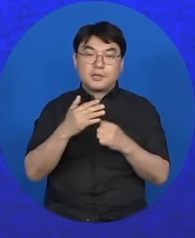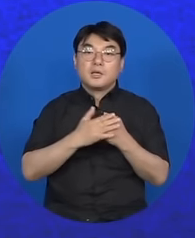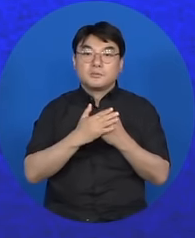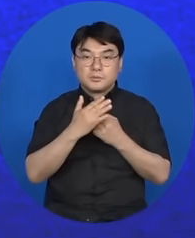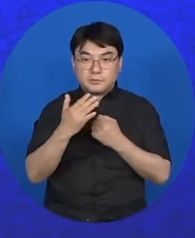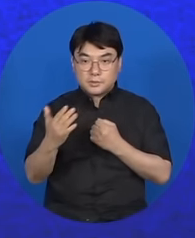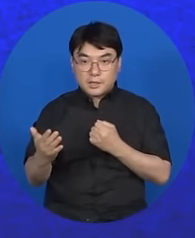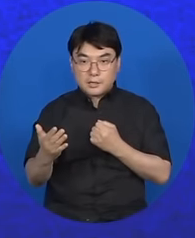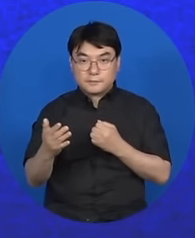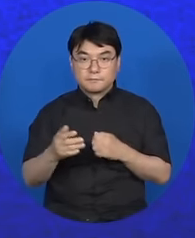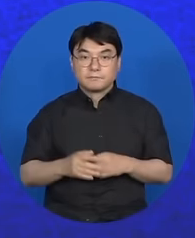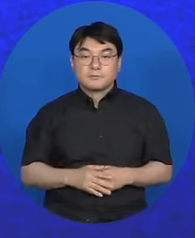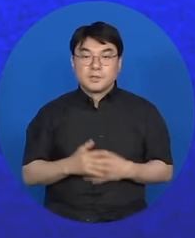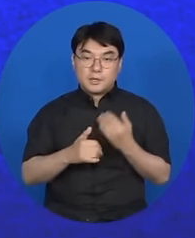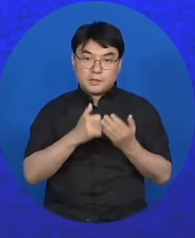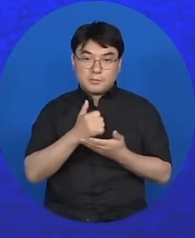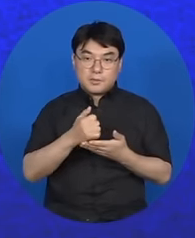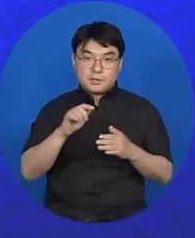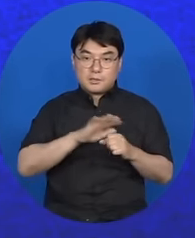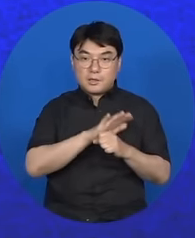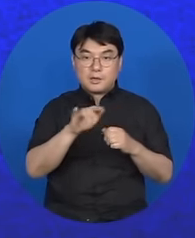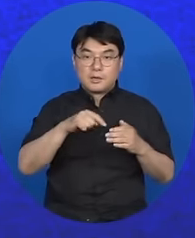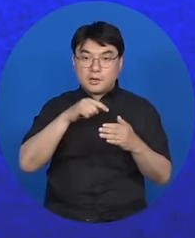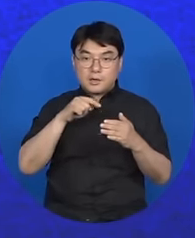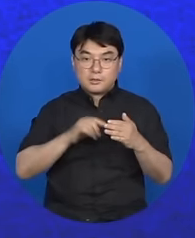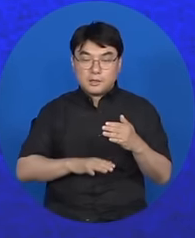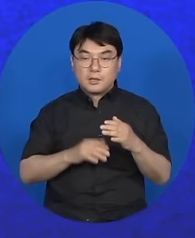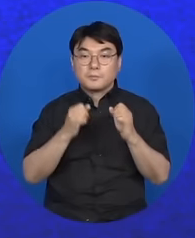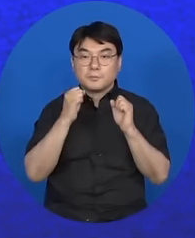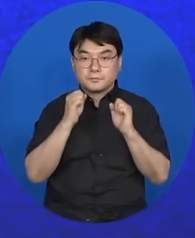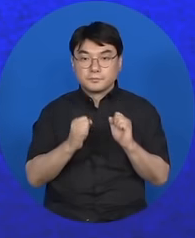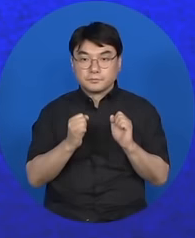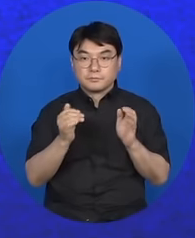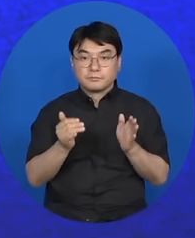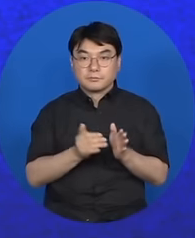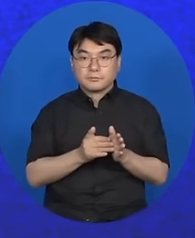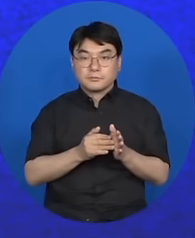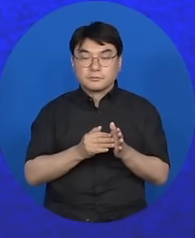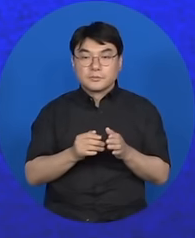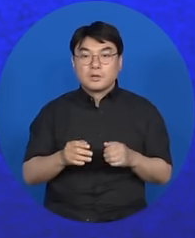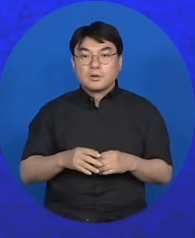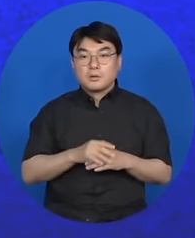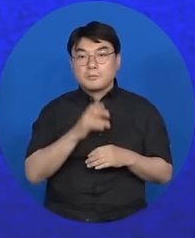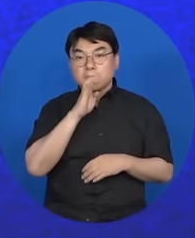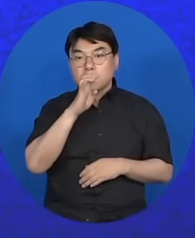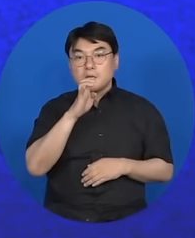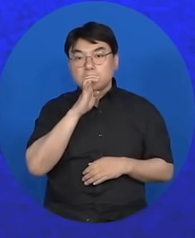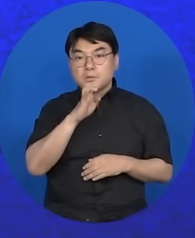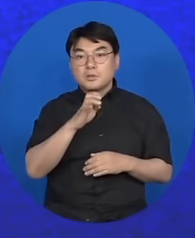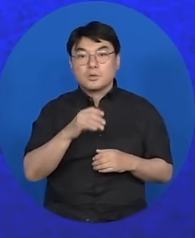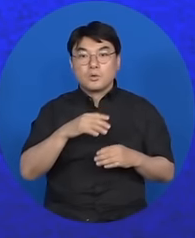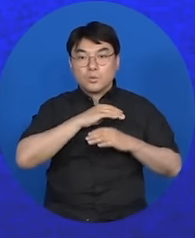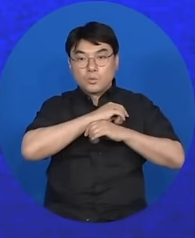것이죠. 이것이 빌립을 광야로 데려간 이유이기도 합니다. 사랑하는 여러분, 최근에